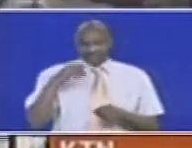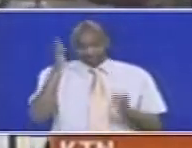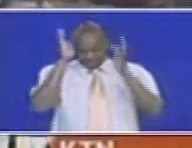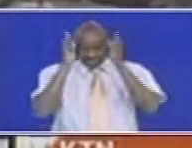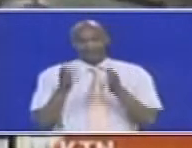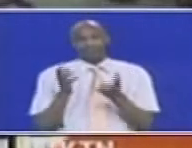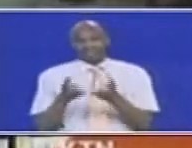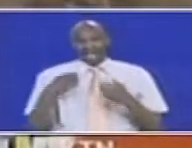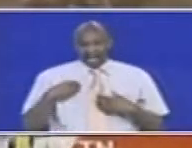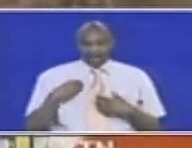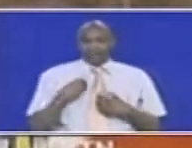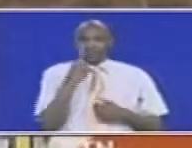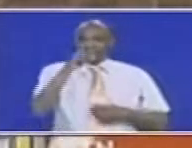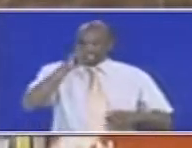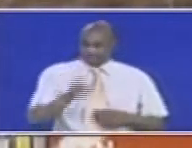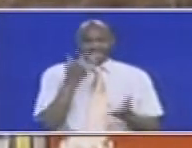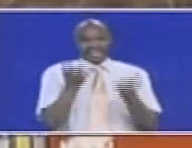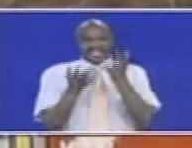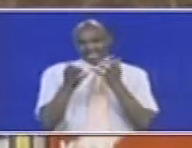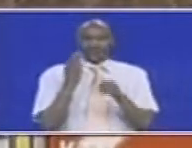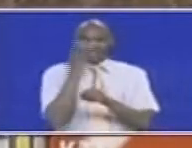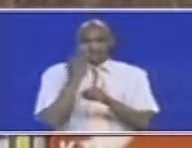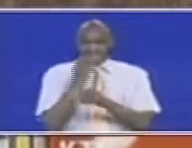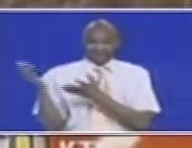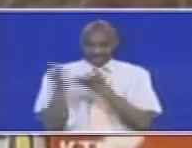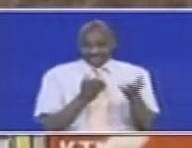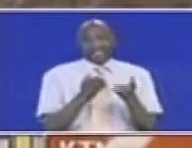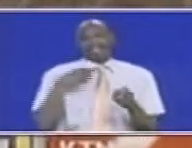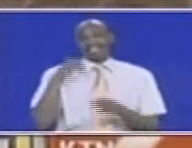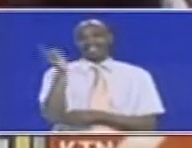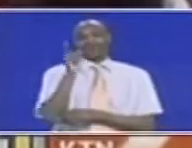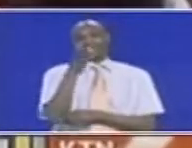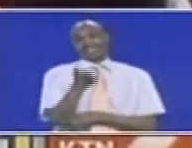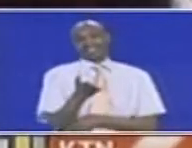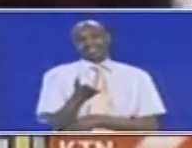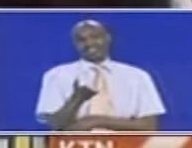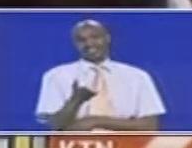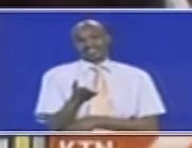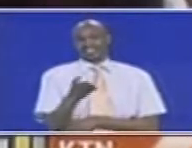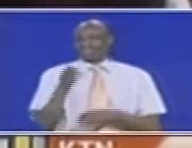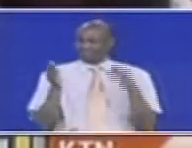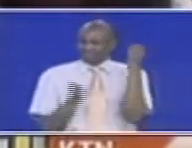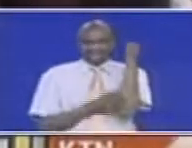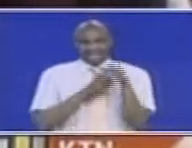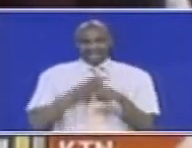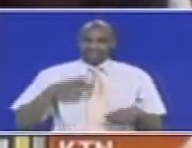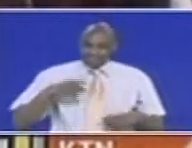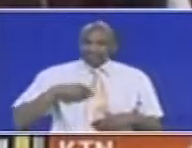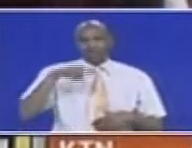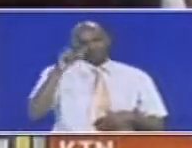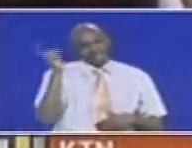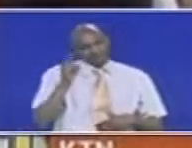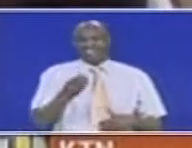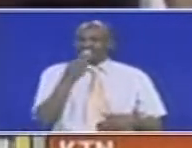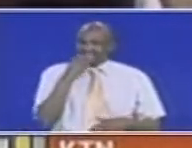uzani wa zaidi ya kilo 1000 ambayo ilikuwa ikiletwa katika soko la Bama hapa jijini Nairobi. It is unfortunate that Nairobians are being fed